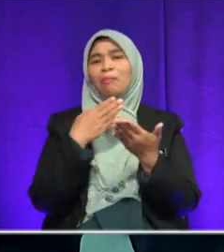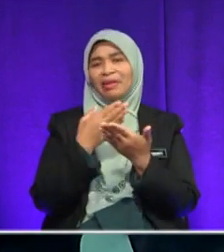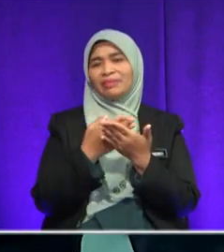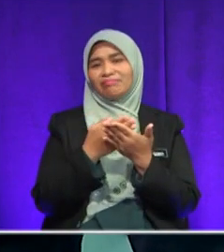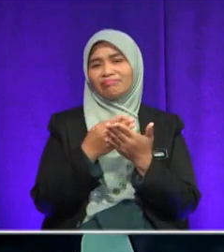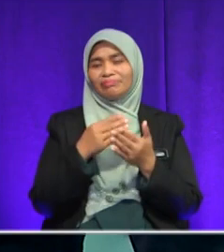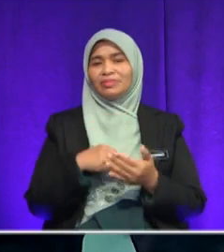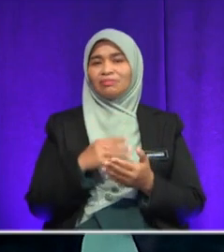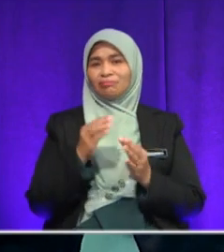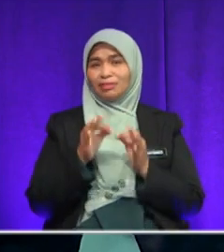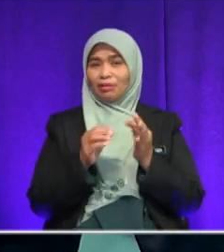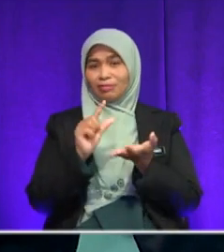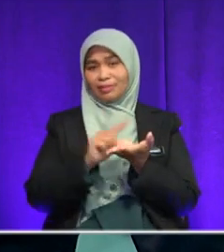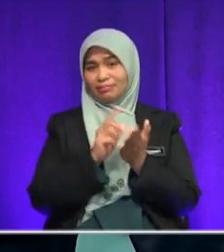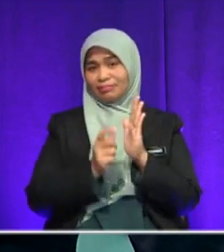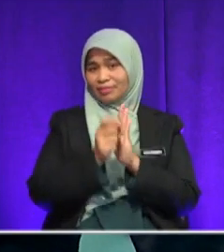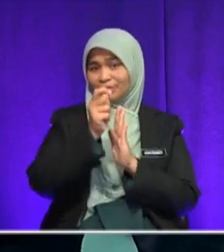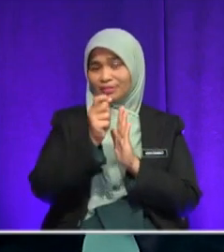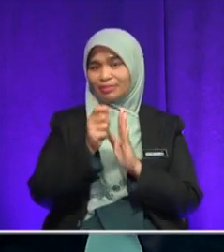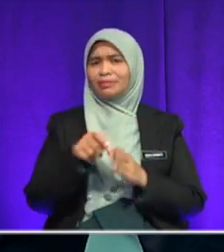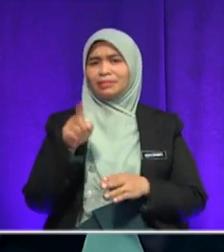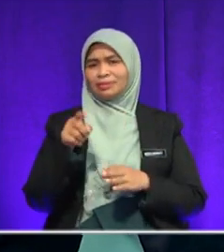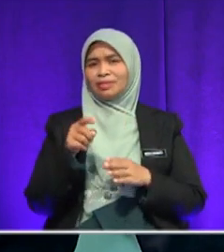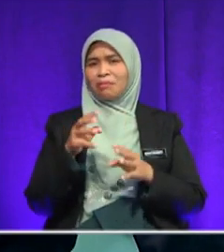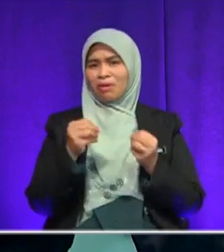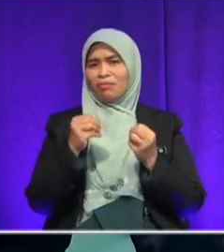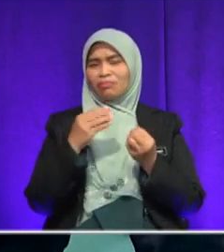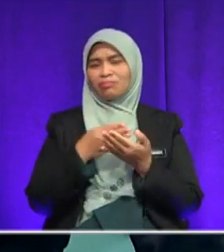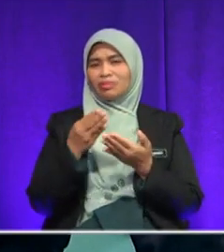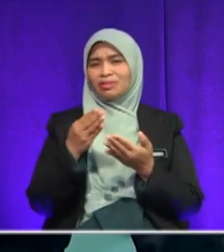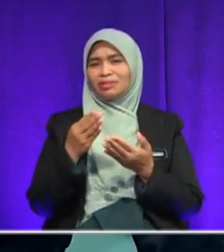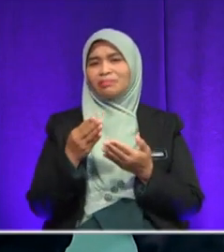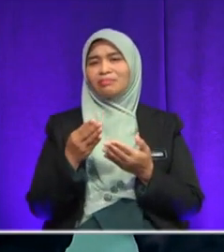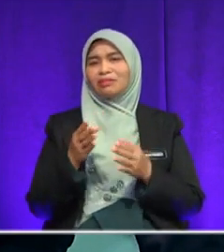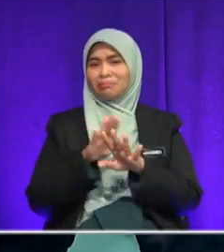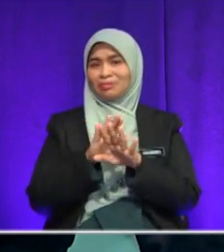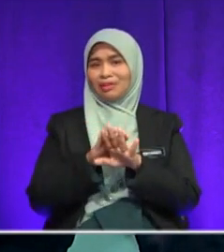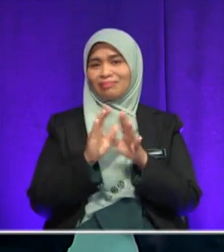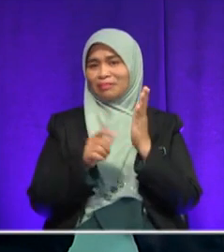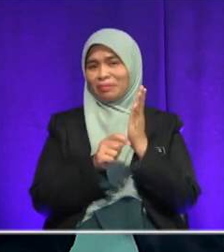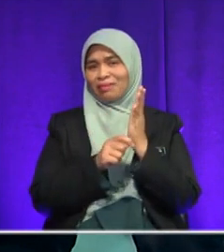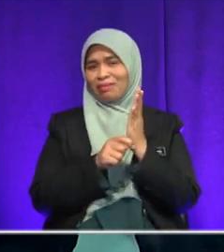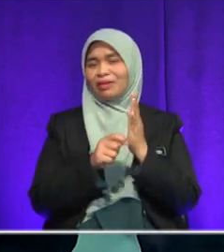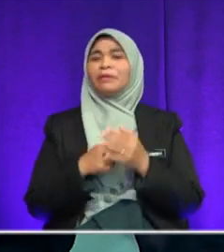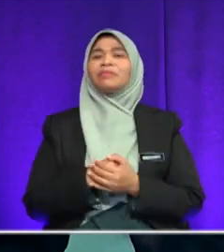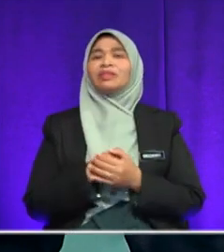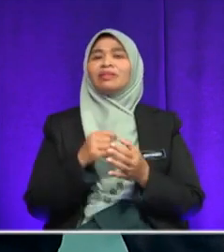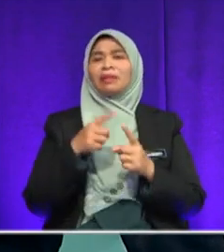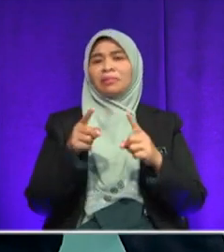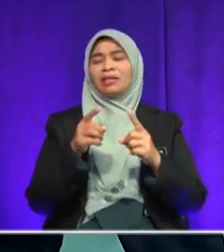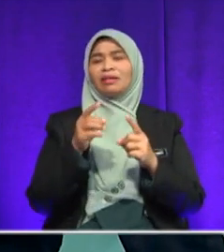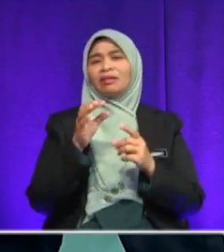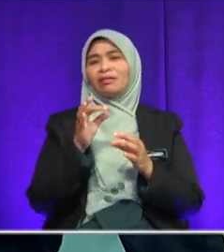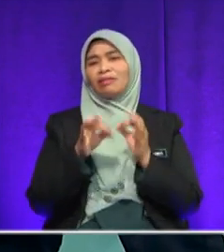dia kalau gaji kita semakin meningkat, maka keupayaan kita nak beli barang tadi semakin bertambahlah. Sebaliknya kalau gaji kita